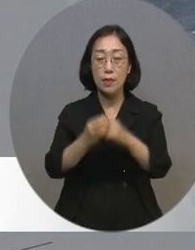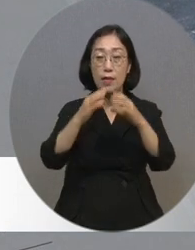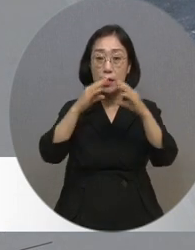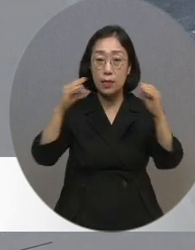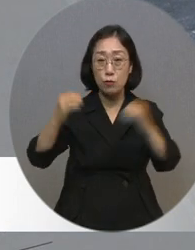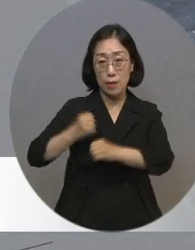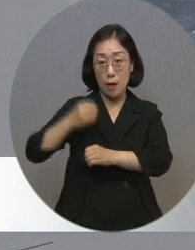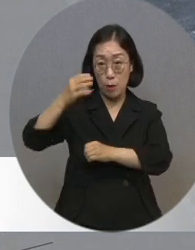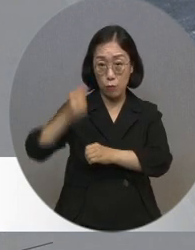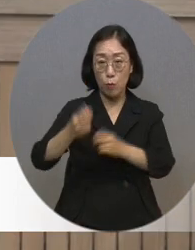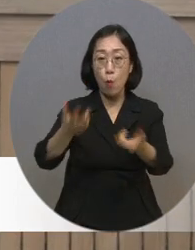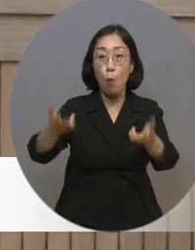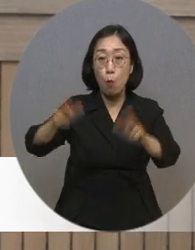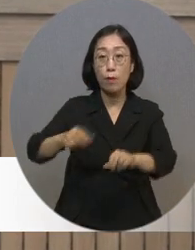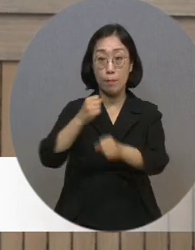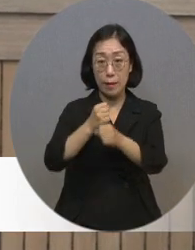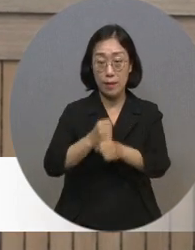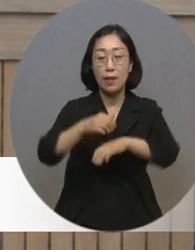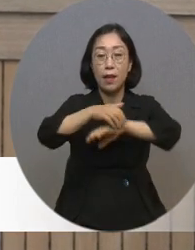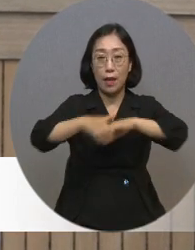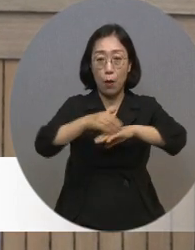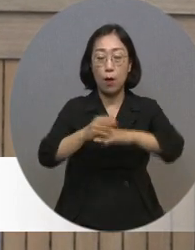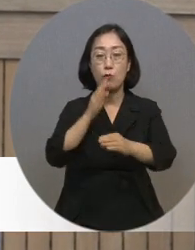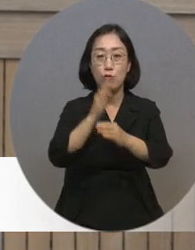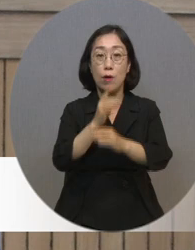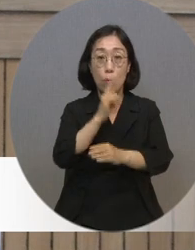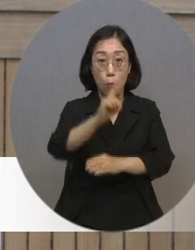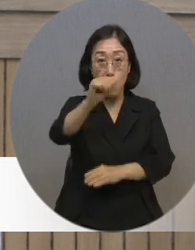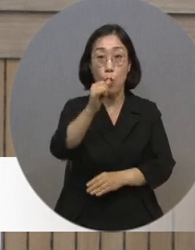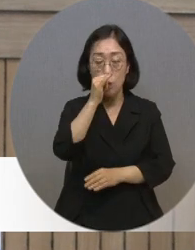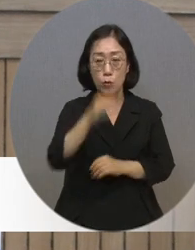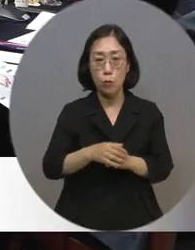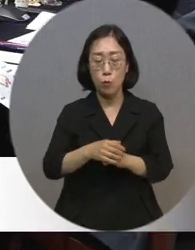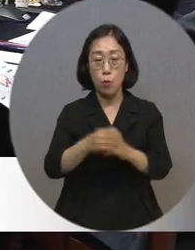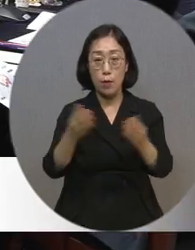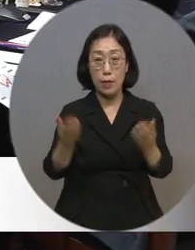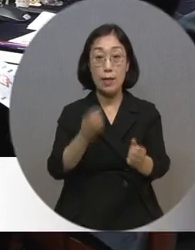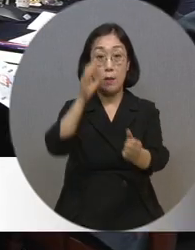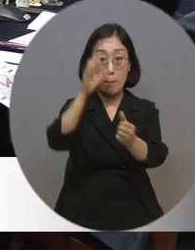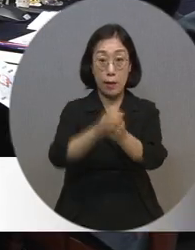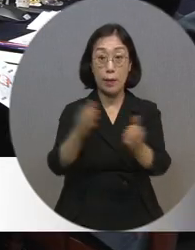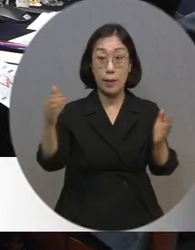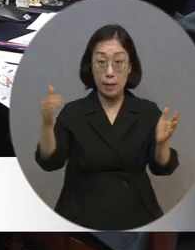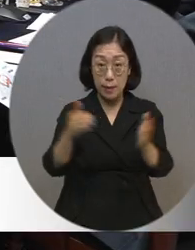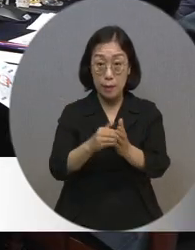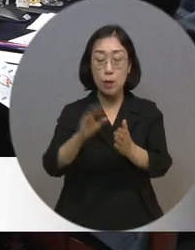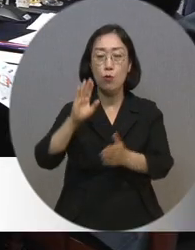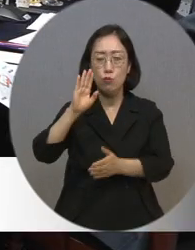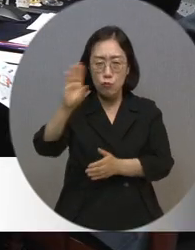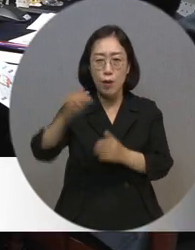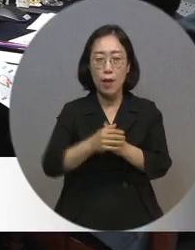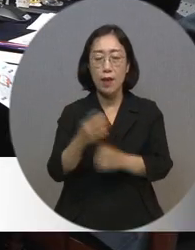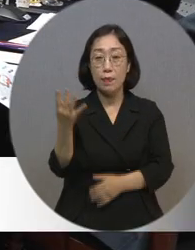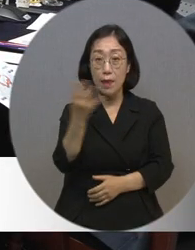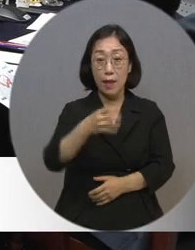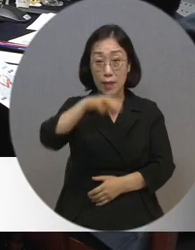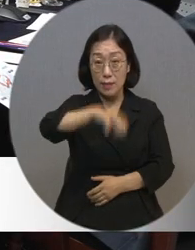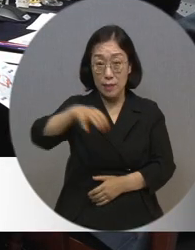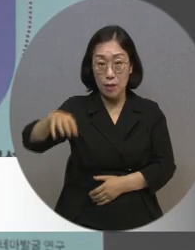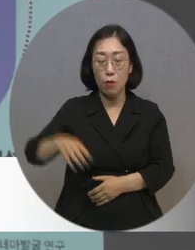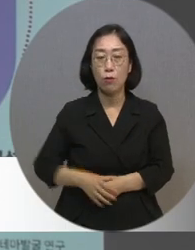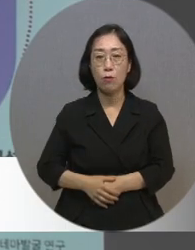테마 사업 용역에 중간 보고가 있었으며 용역이 완료되면 고흥, 보성, 장흥,